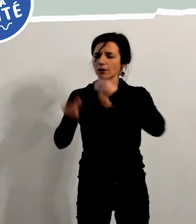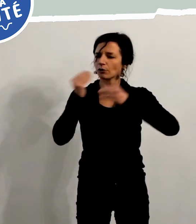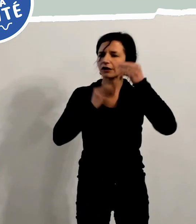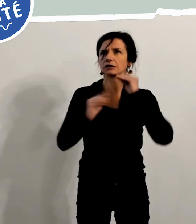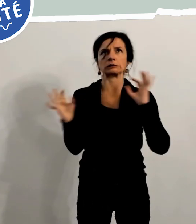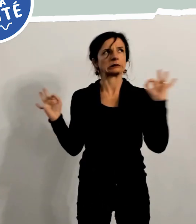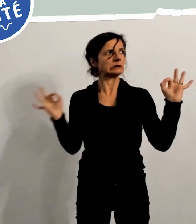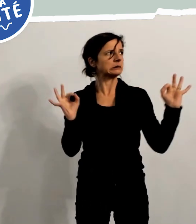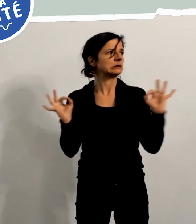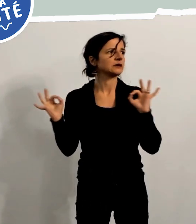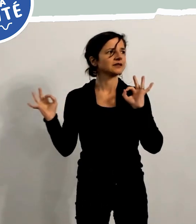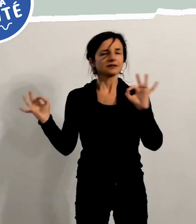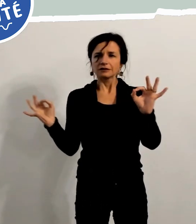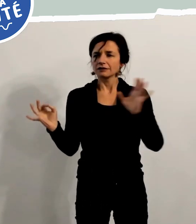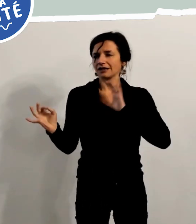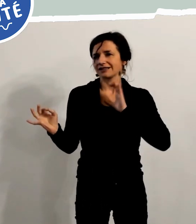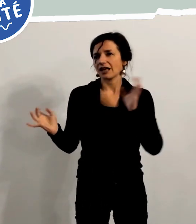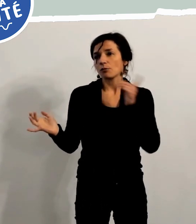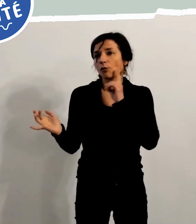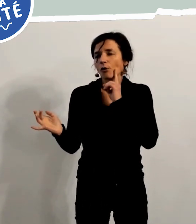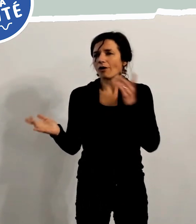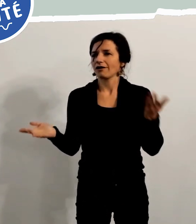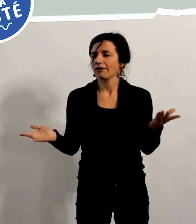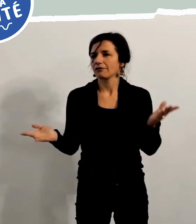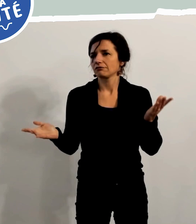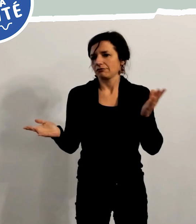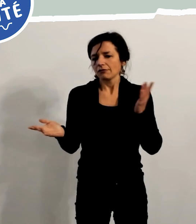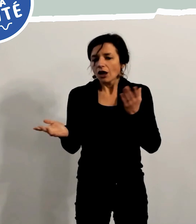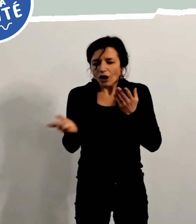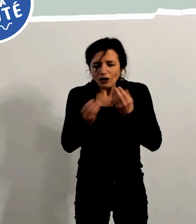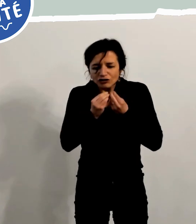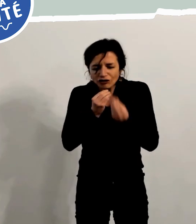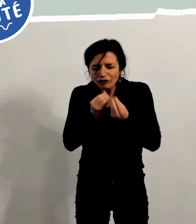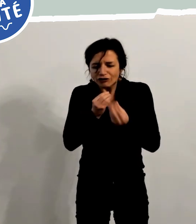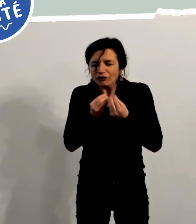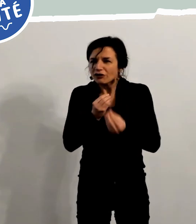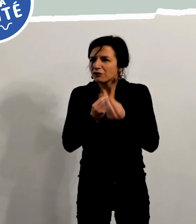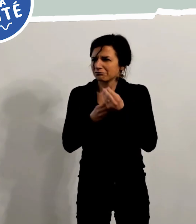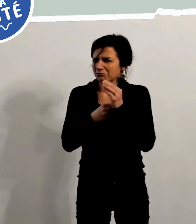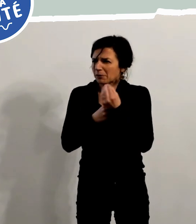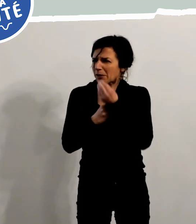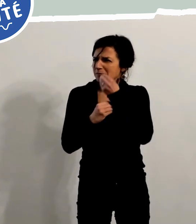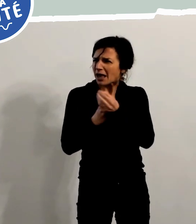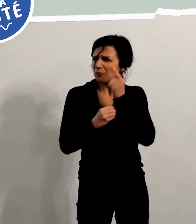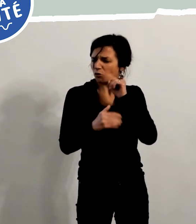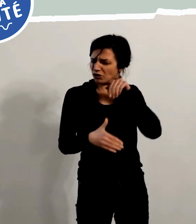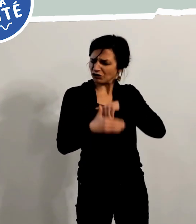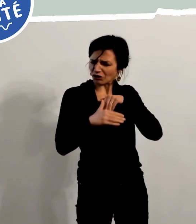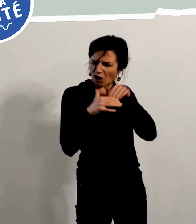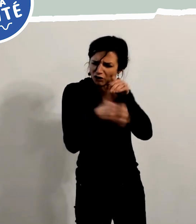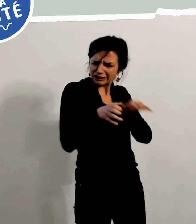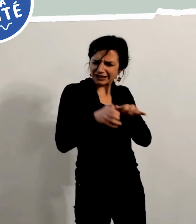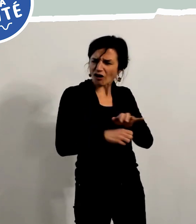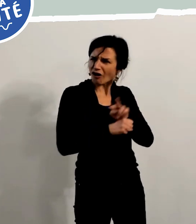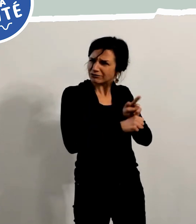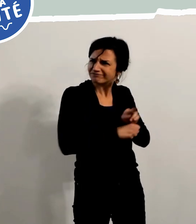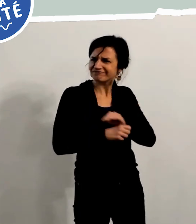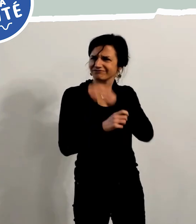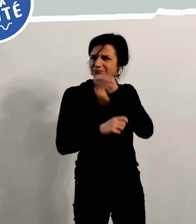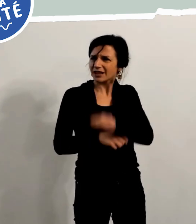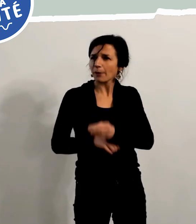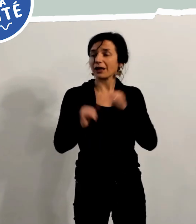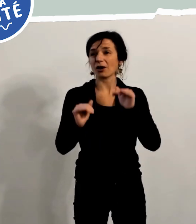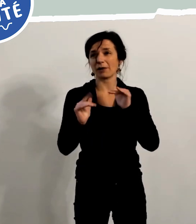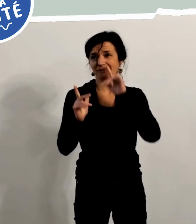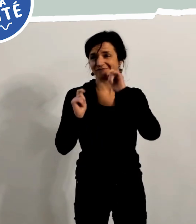que voilà, ça apporte beaucoup, ça protège le bébé, ça apporte des anticorps, donc c'est plutôt positif. Mais vigilance. Parce